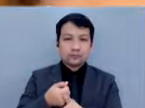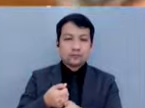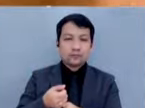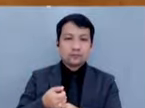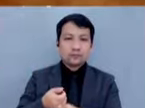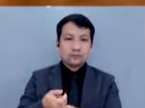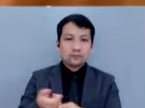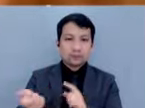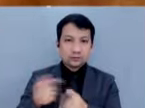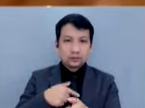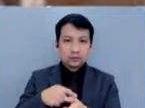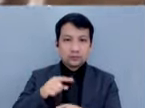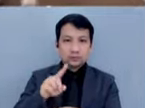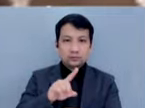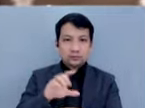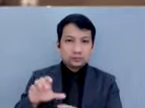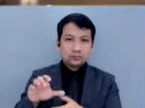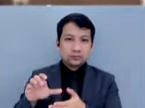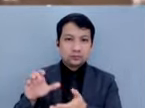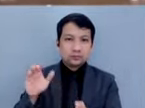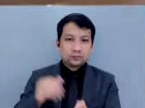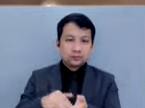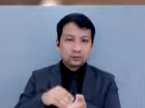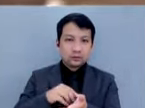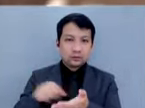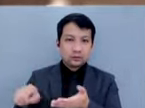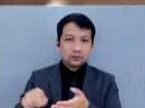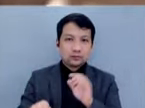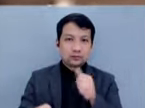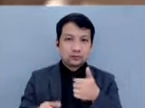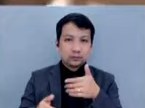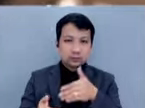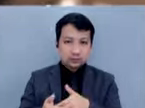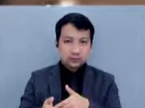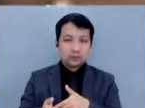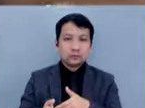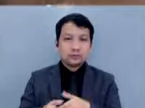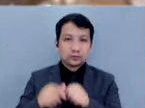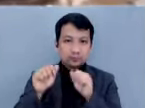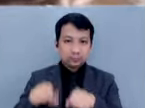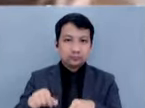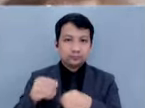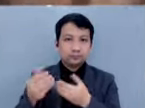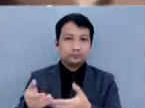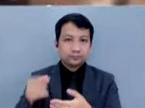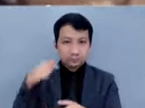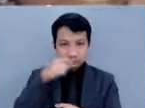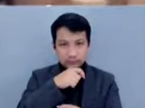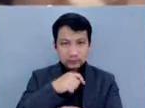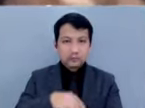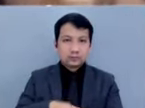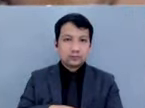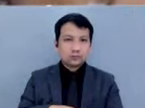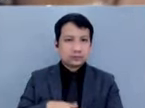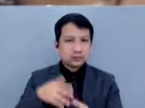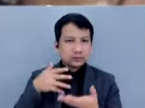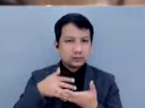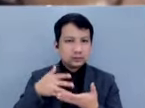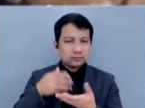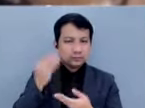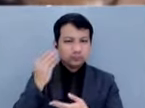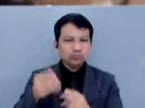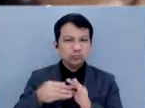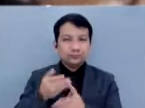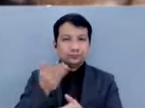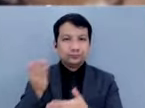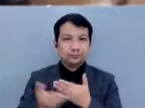ng 100,000 piso. Pero 10,000 piso lang daw ang kayang ibigay ng Taiwanese. Pinag-aaralan din daw niya magsampa ng